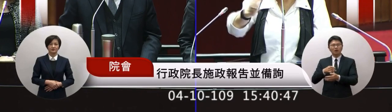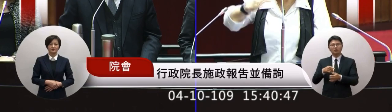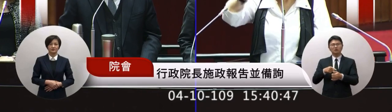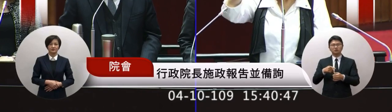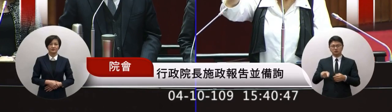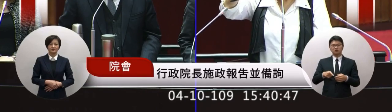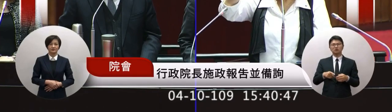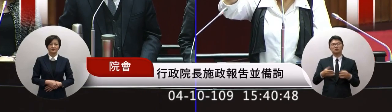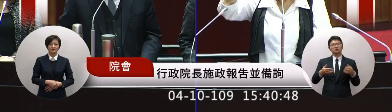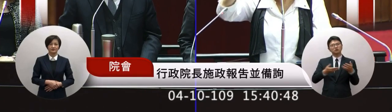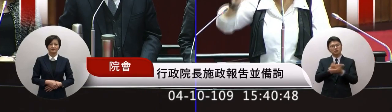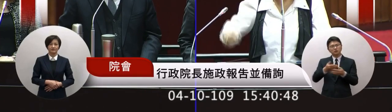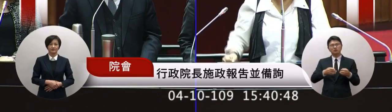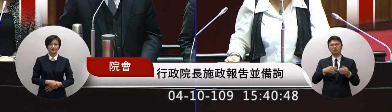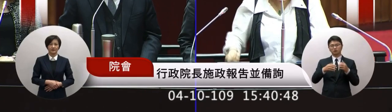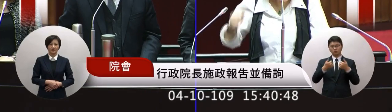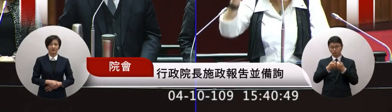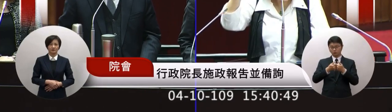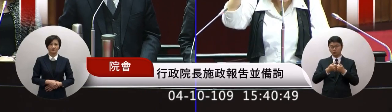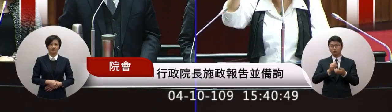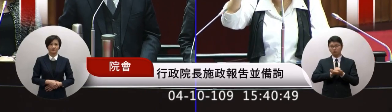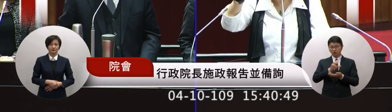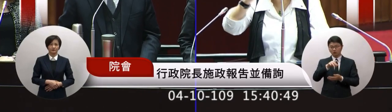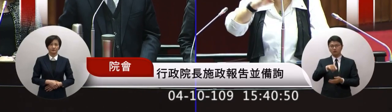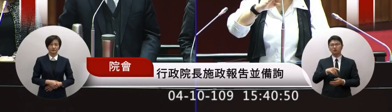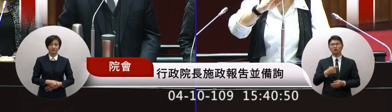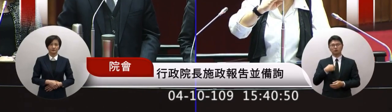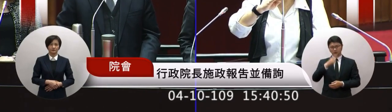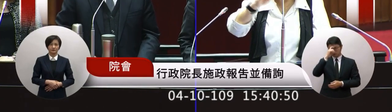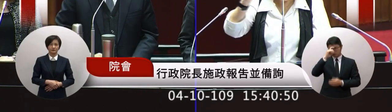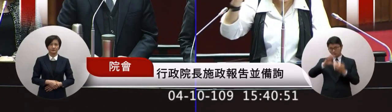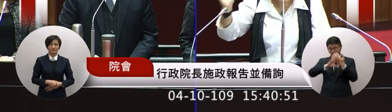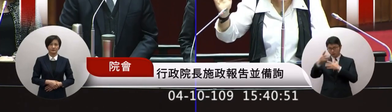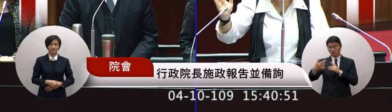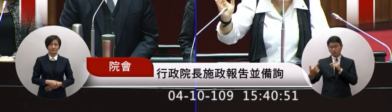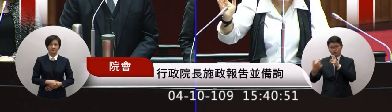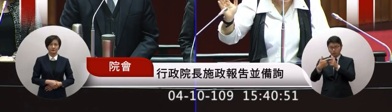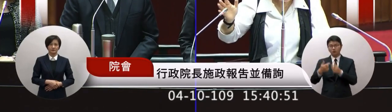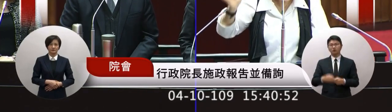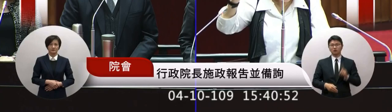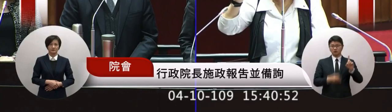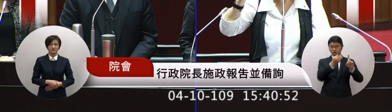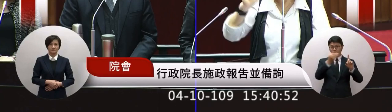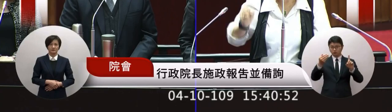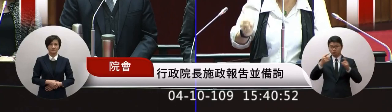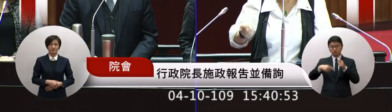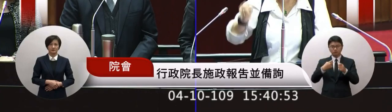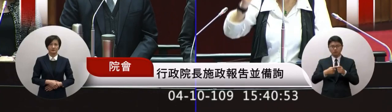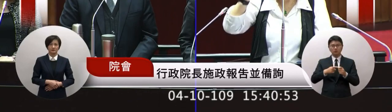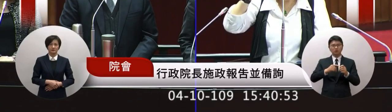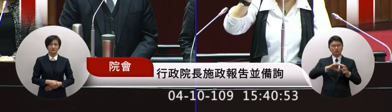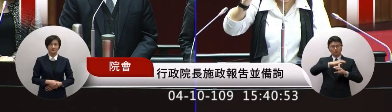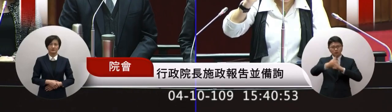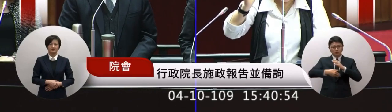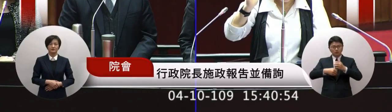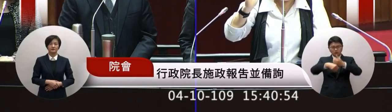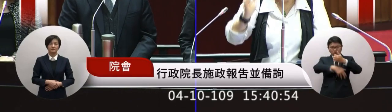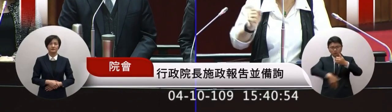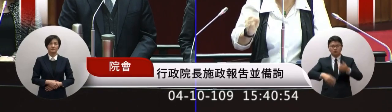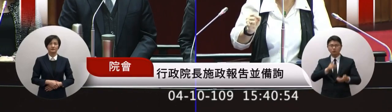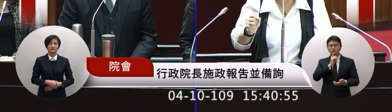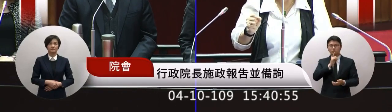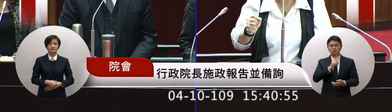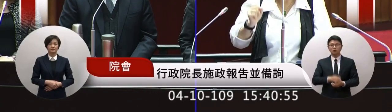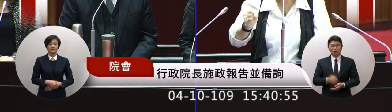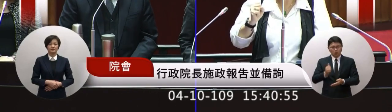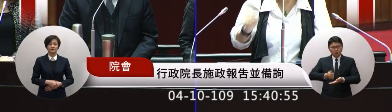想要跟国际接轨，因为从1999年开始，国际劳工组织他们就提出一个叫尊严劳